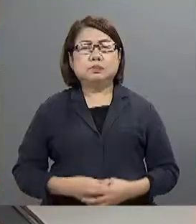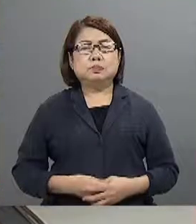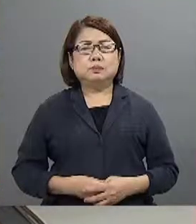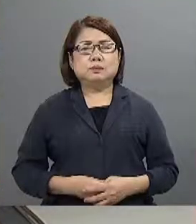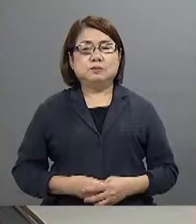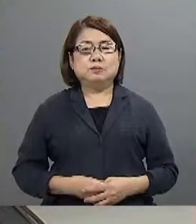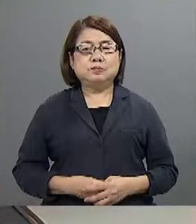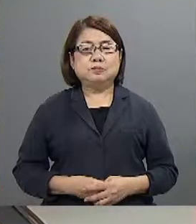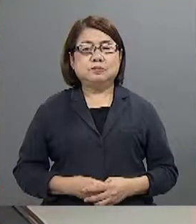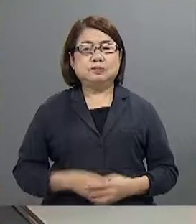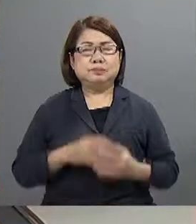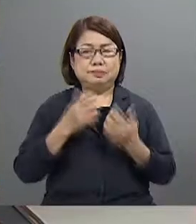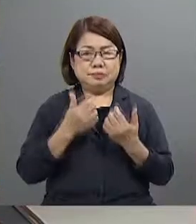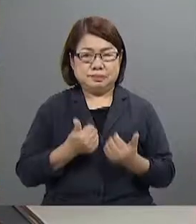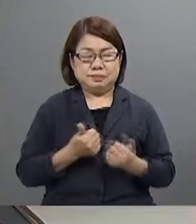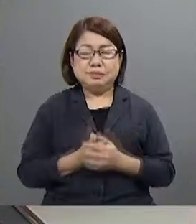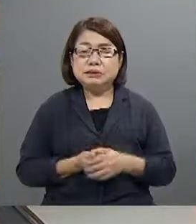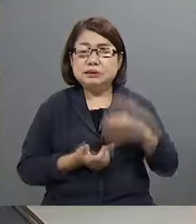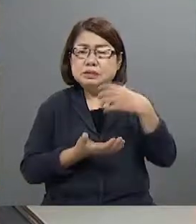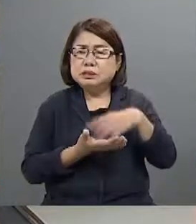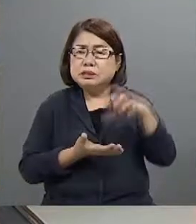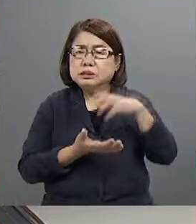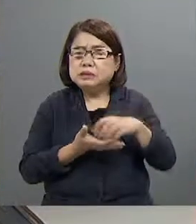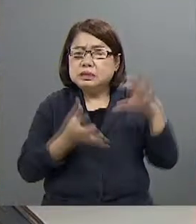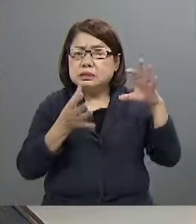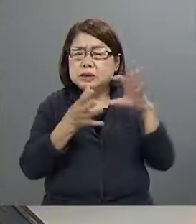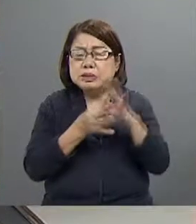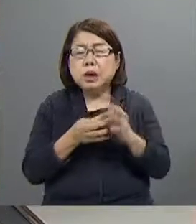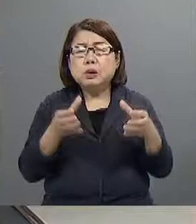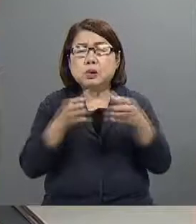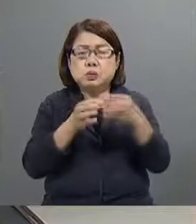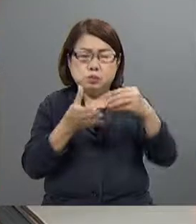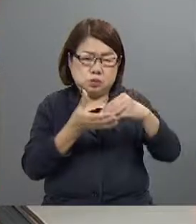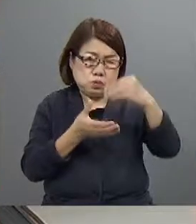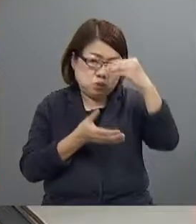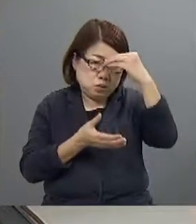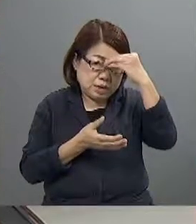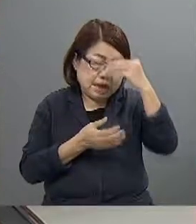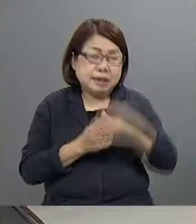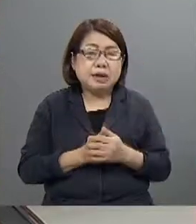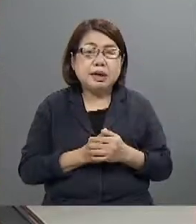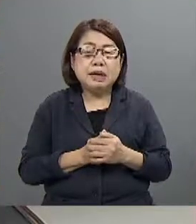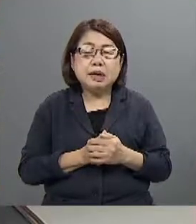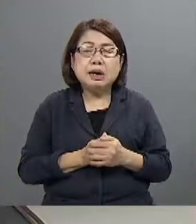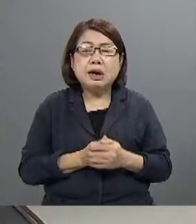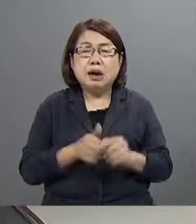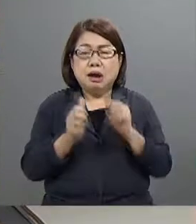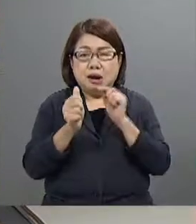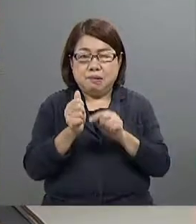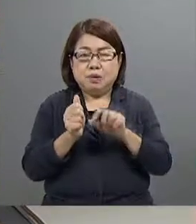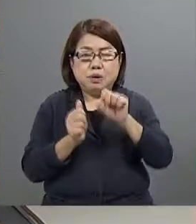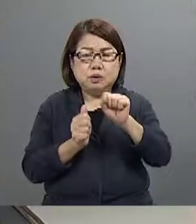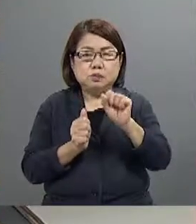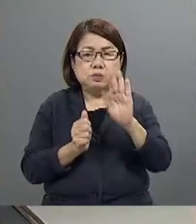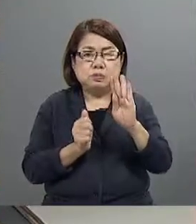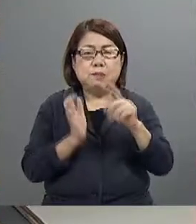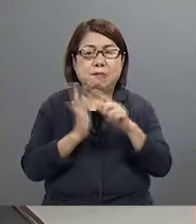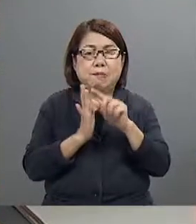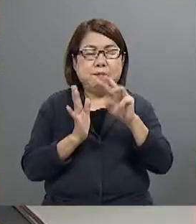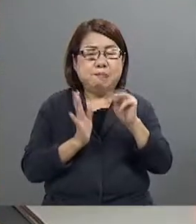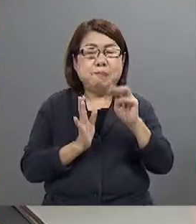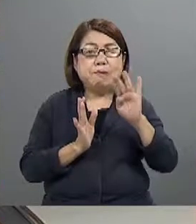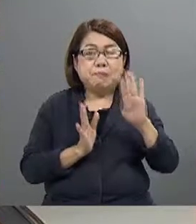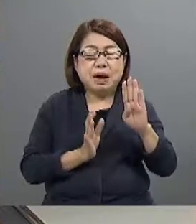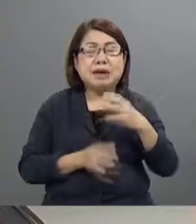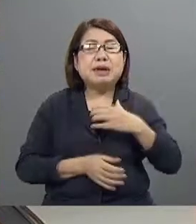เจนซีรีพอร์เตอร์วันนี้ติดตามนักเรียนโรงเรียนบ้านแม่เงาตำบลแม่สวดอำเภอศบเมยจังหวัดแม่ฮ่องสอนนะครับที่บันทึกภาพเล่าเรื่องกิจ